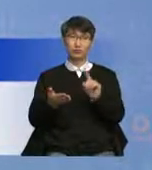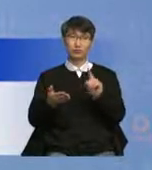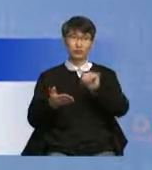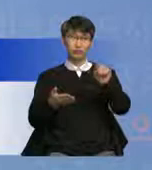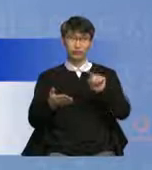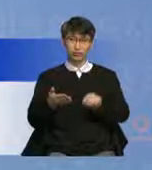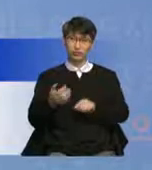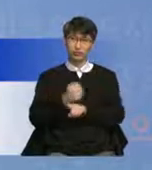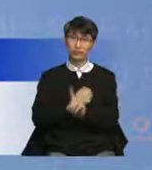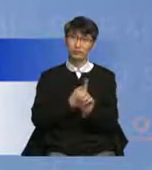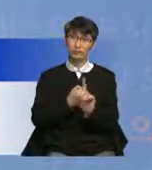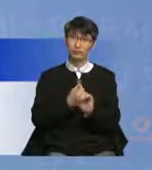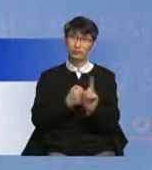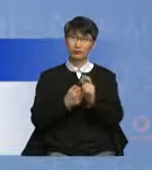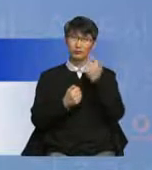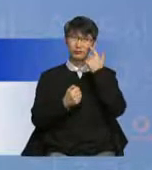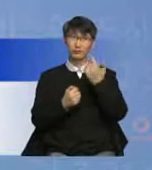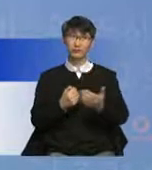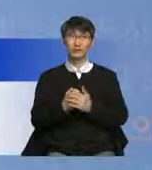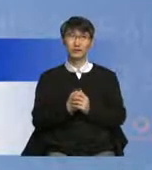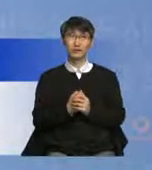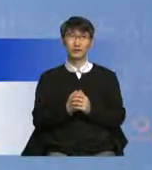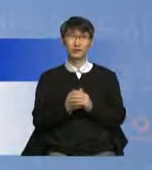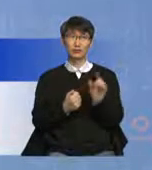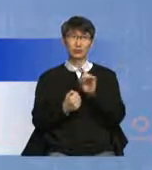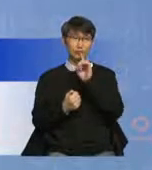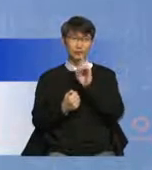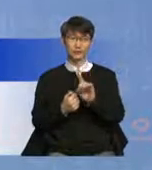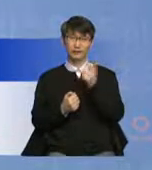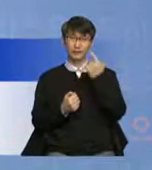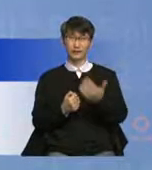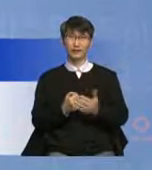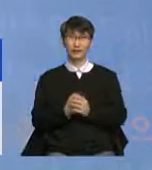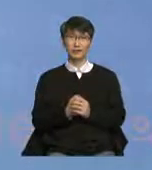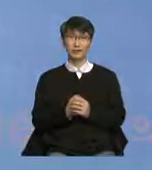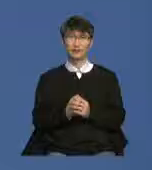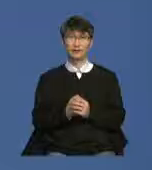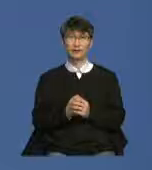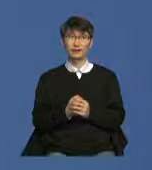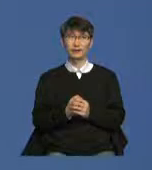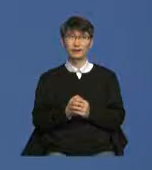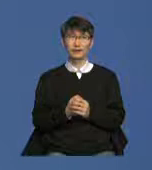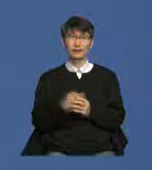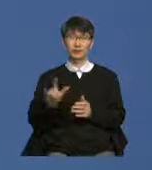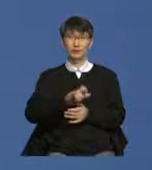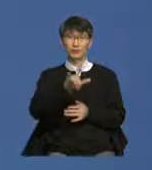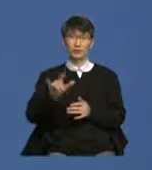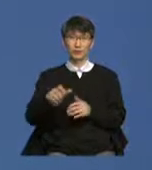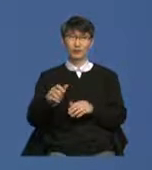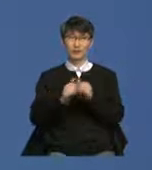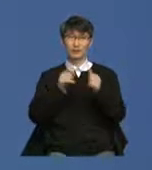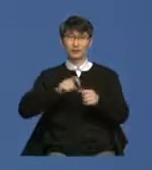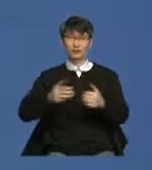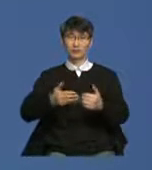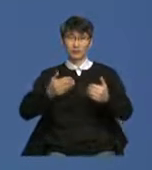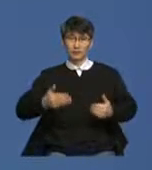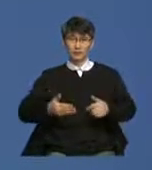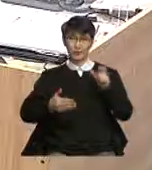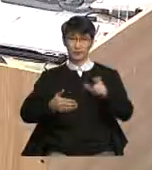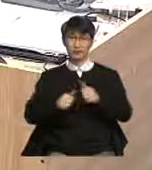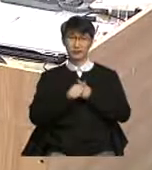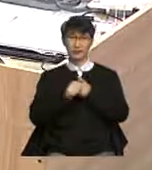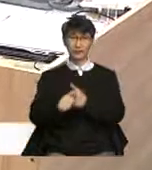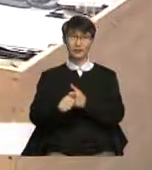도대체 어느 이게 무슨 이유에서 그렇습니까? 코로나19 사회적 거리두기 강화에